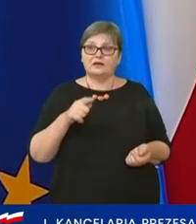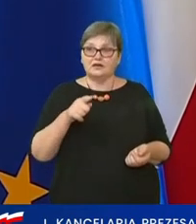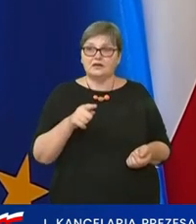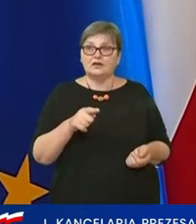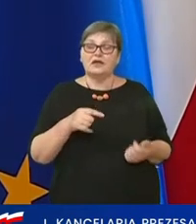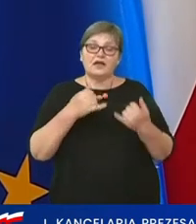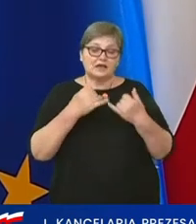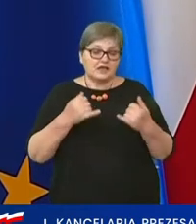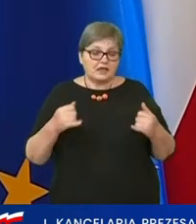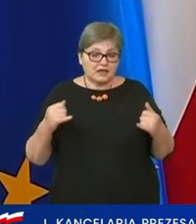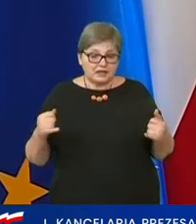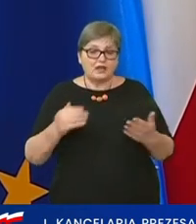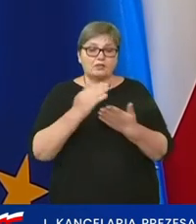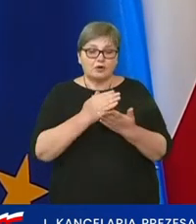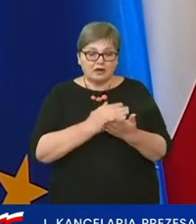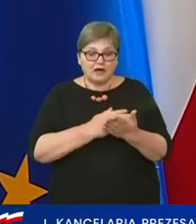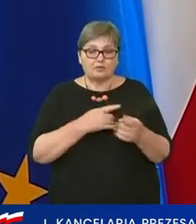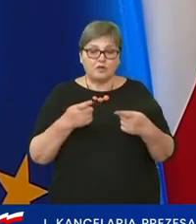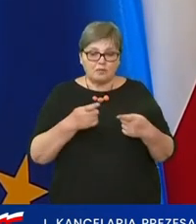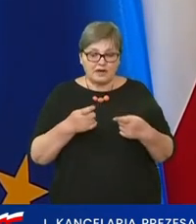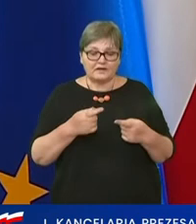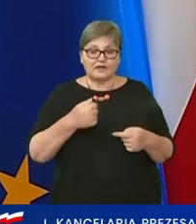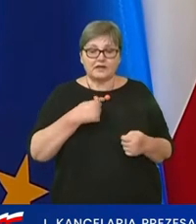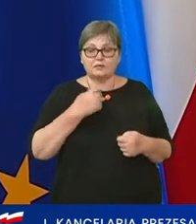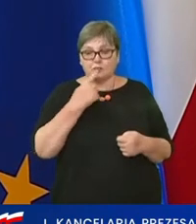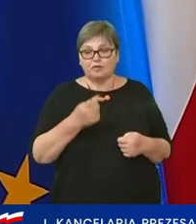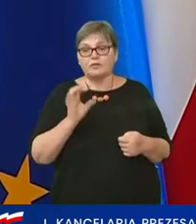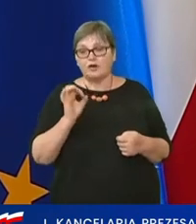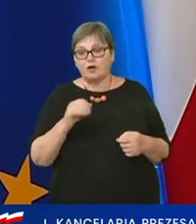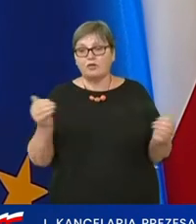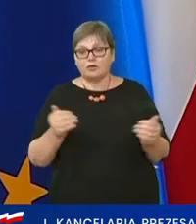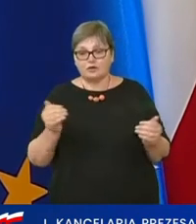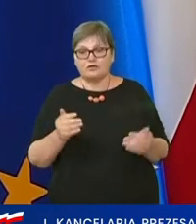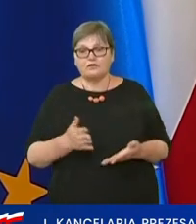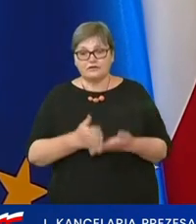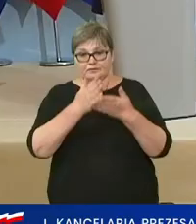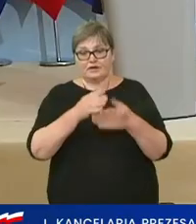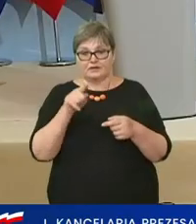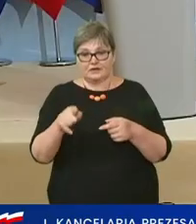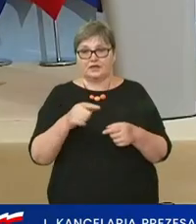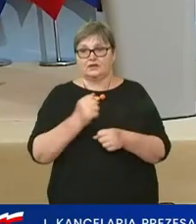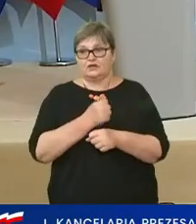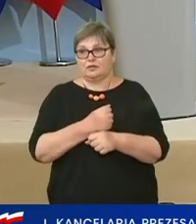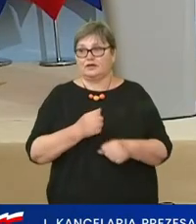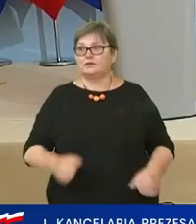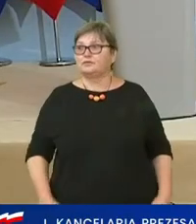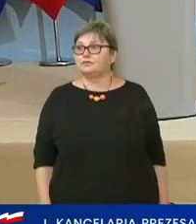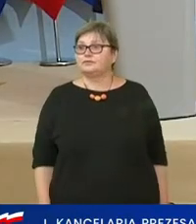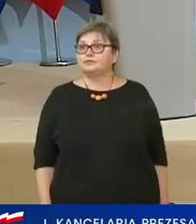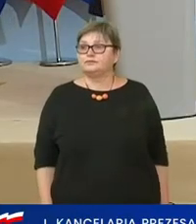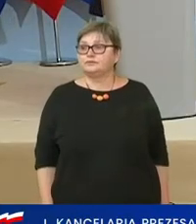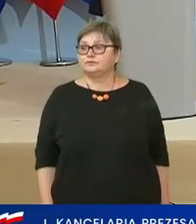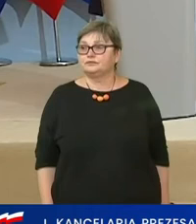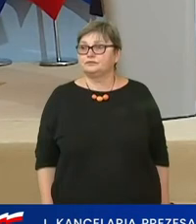szesnaście regionalnych programów operacyjnych mówimy dzisiaj o możliwości wsparcia tego typu działań dziękuję dziękuję pani minister